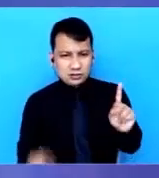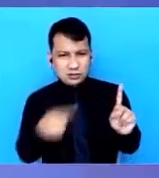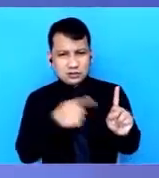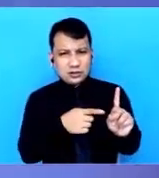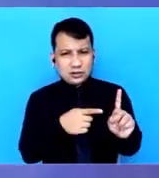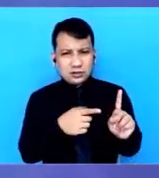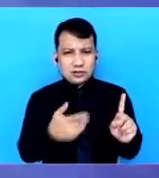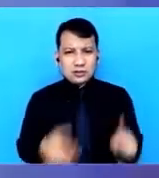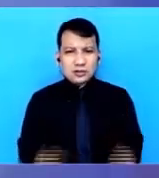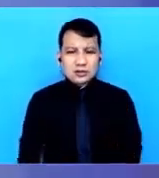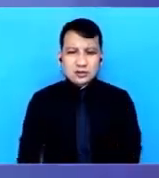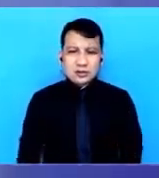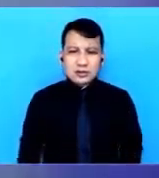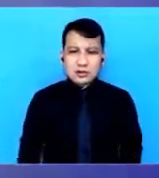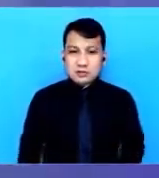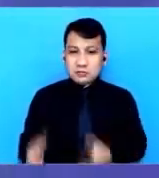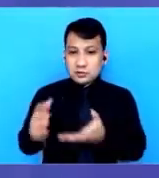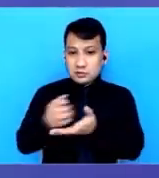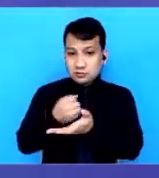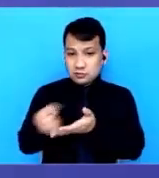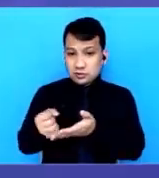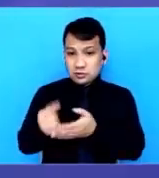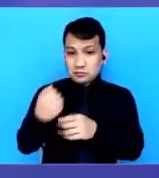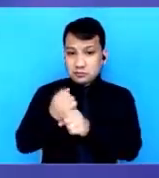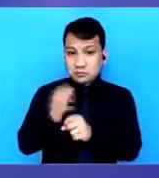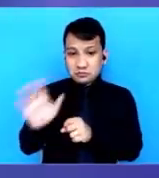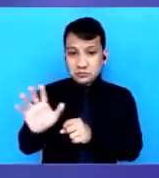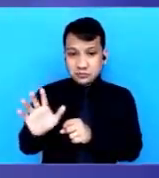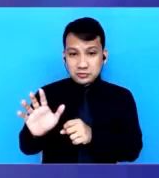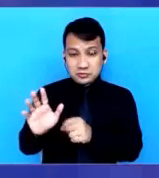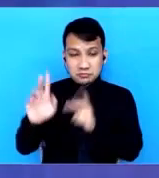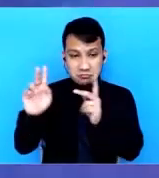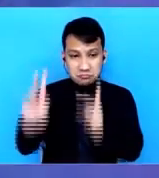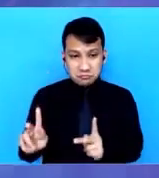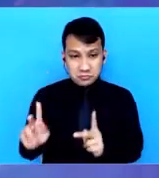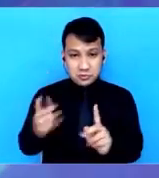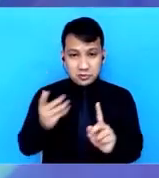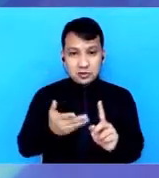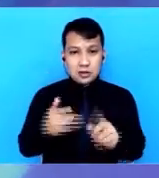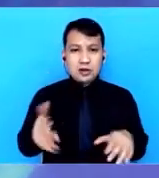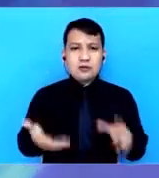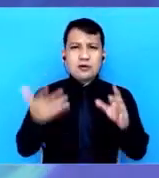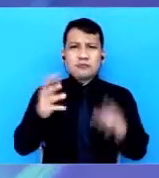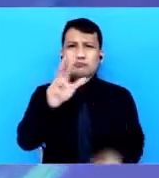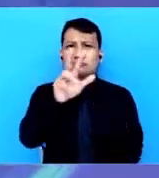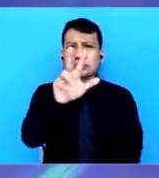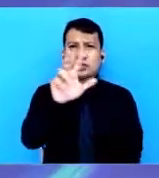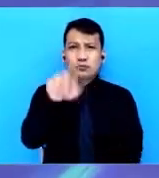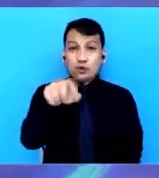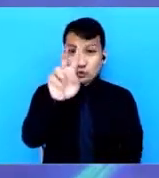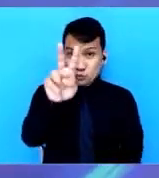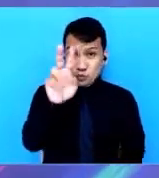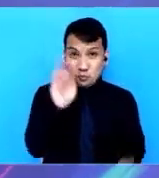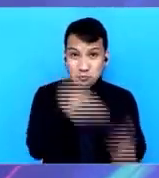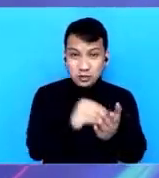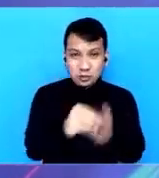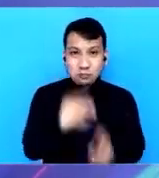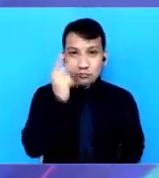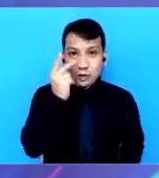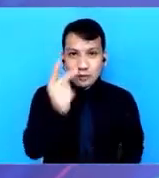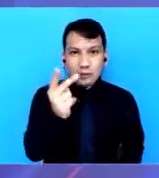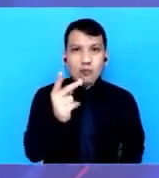Guys, galing yan sa scrap o ginawa nitong batang ito. Umabot ng 3.2 million views ang video na